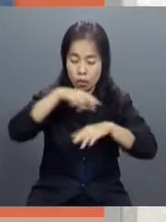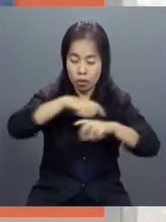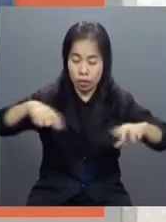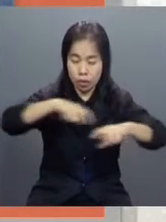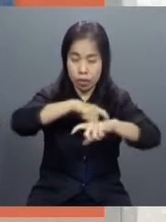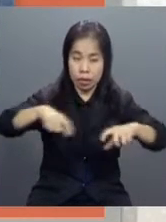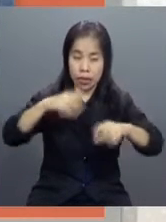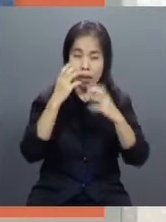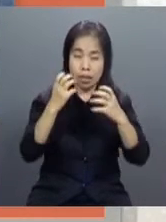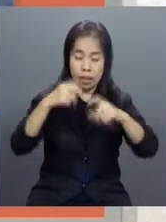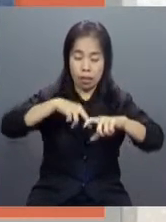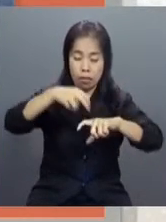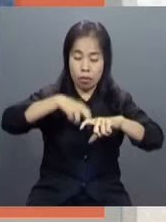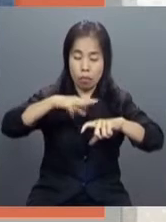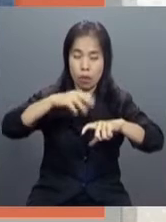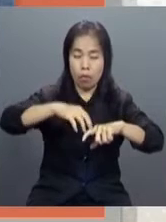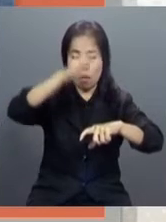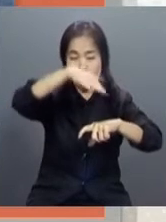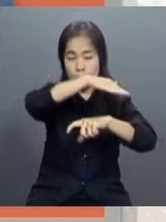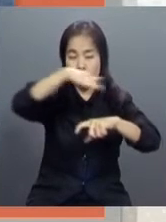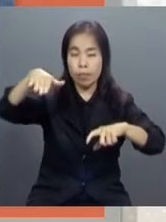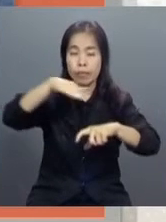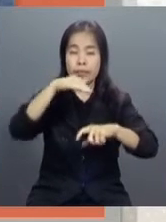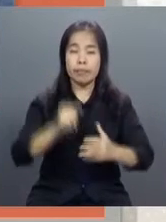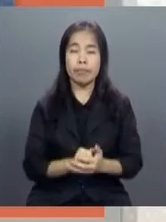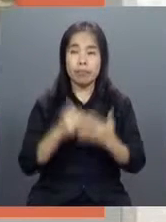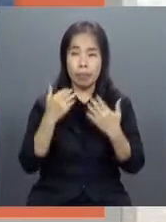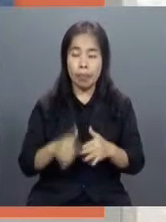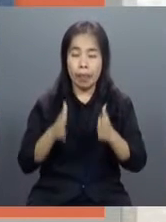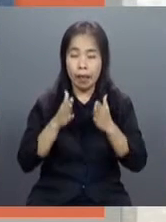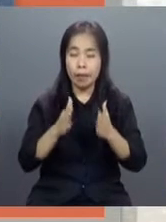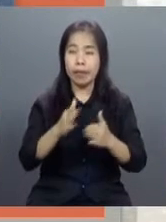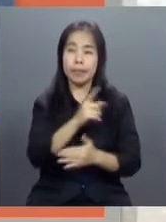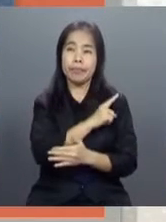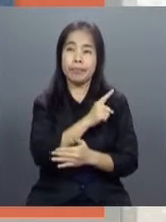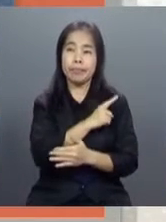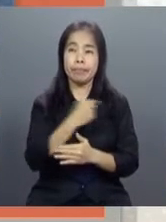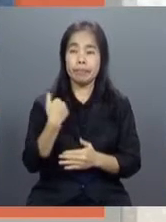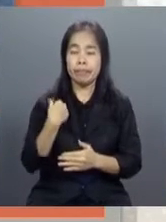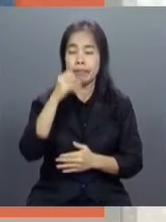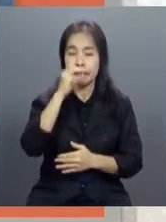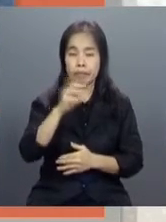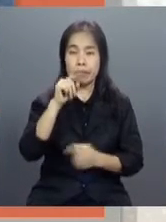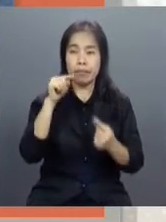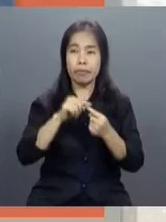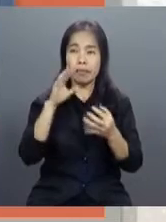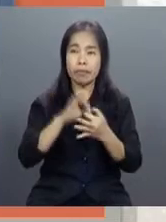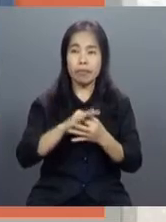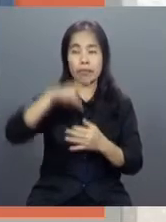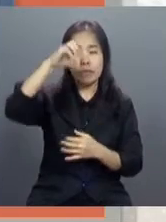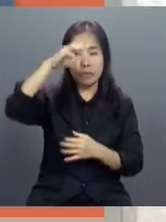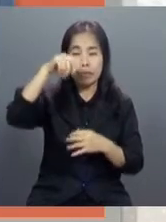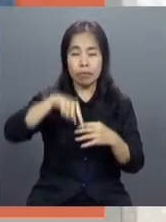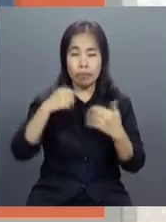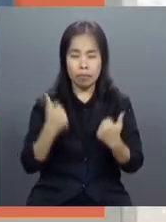ลงที่สถานีให้หมดเสียก่อนหลังจากนั้นทางฝ่ายสื่อสารองค์กรก็ได้ยืนยันเขะว่ารถไฟฟ้าAirportเริกลับมา